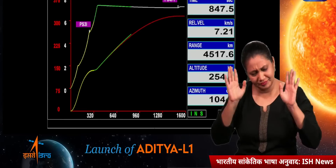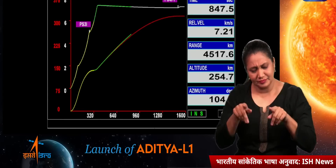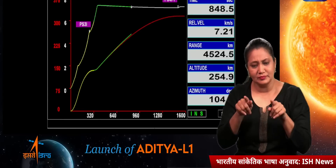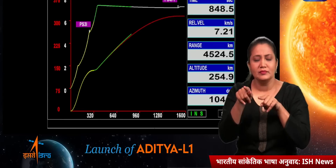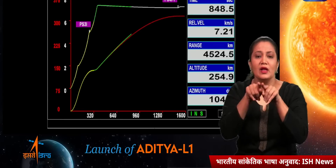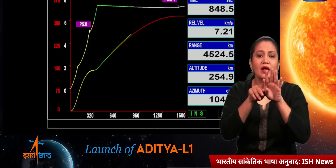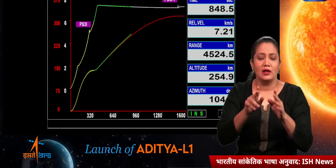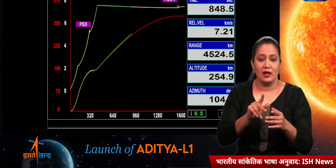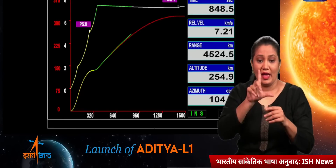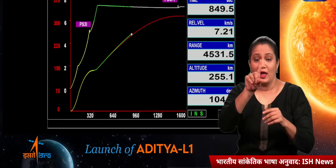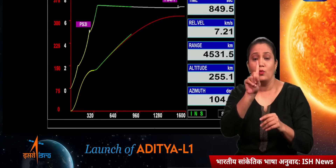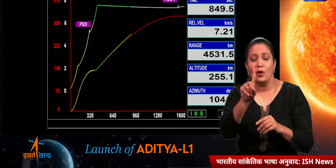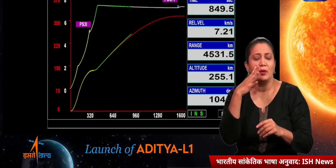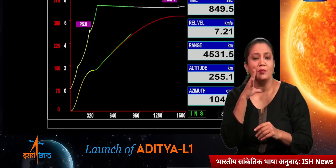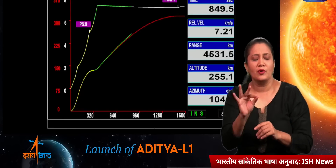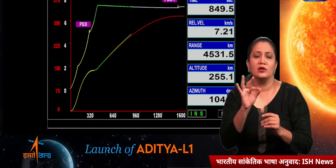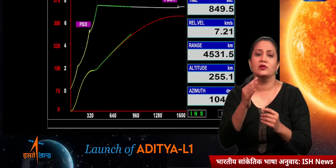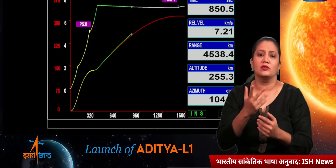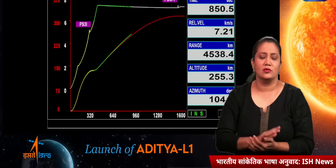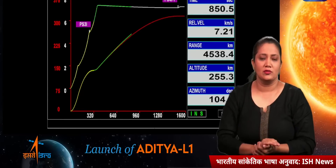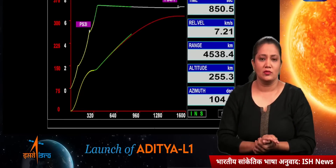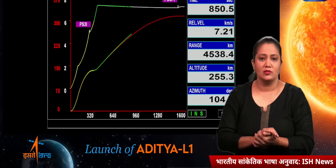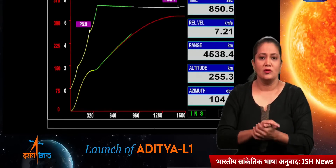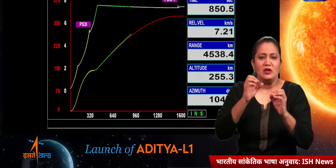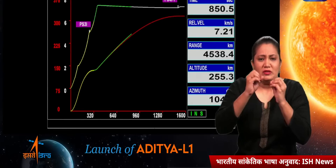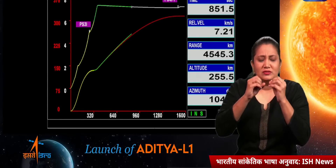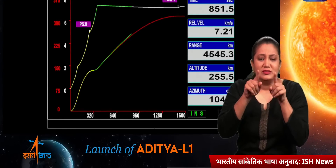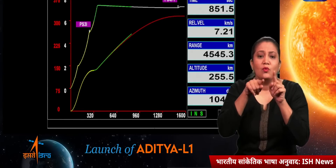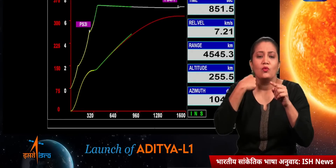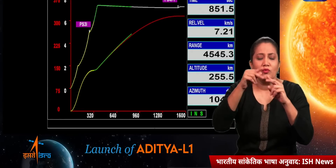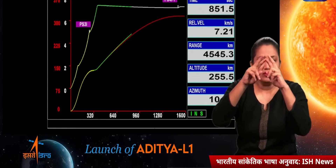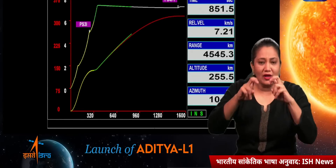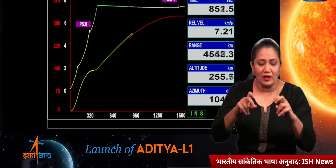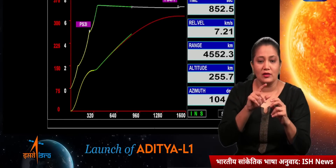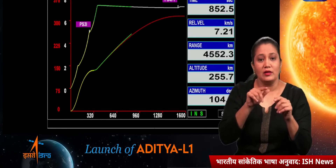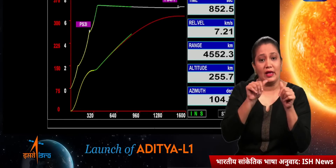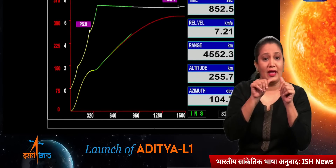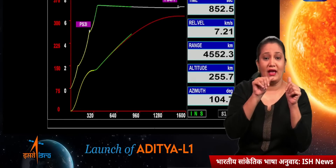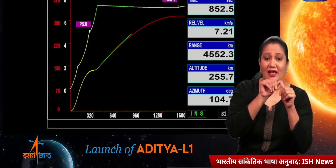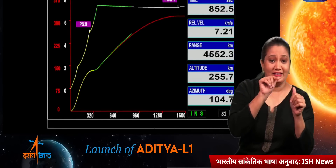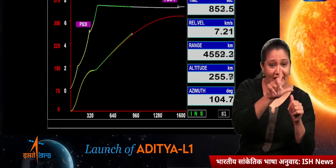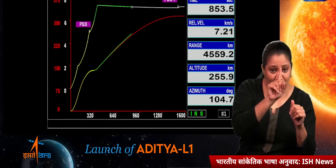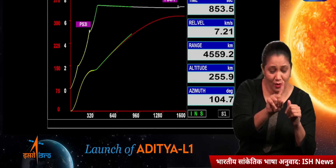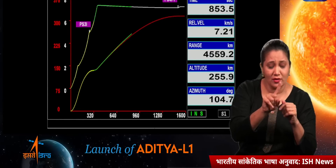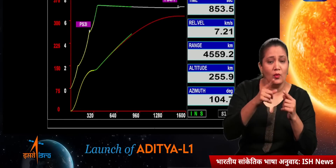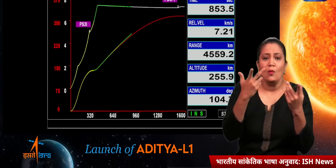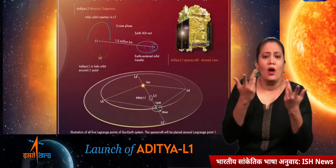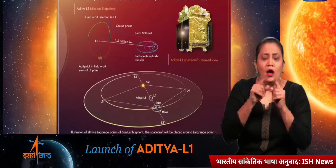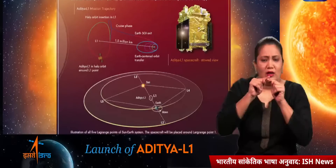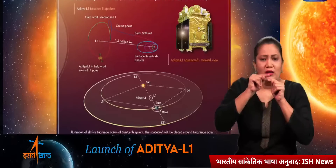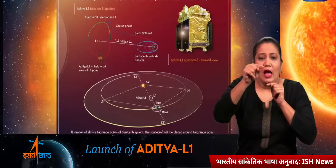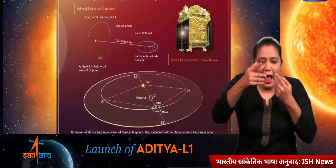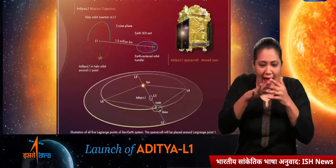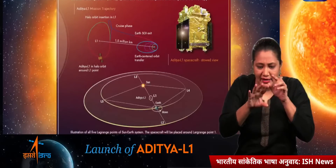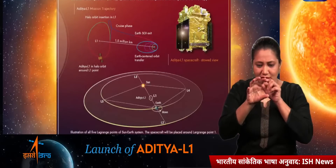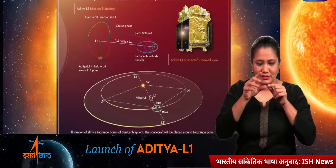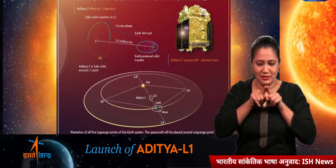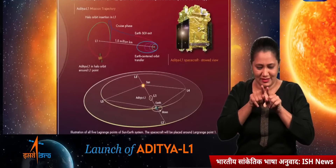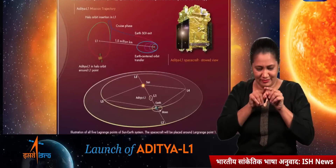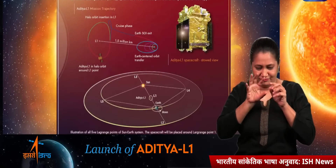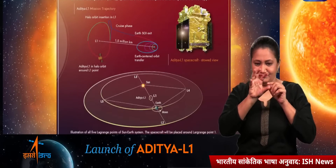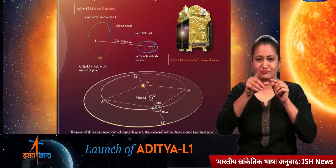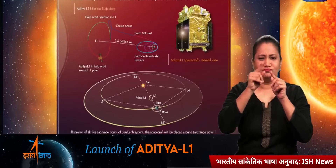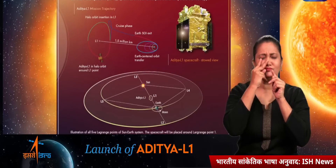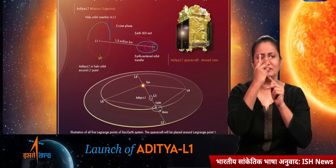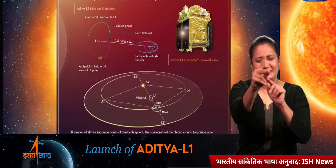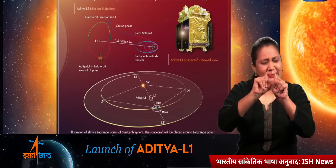Lagrange's point L1 is a great location for solar explorers such as Aditya L1, as it allows for an unobstructed view of the Sun that is